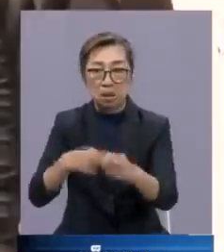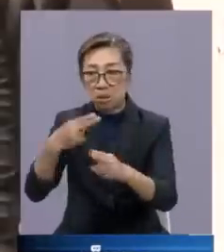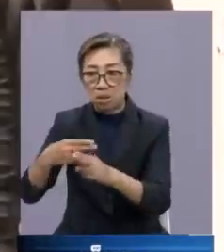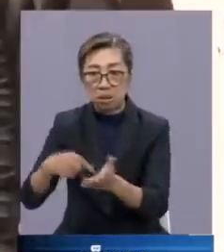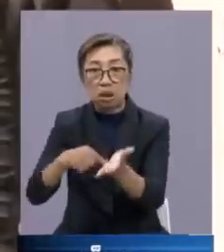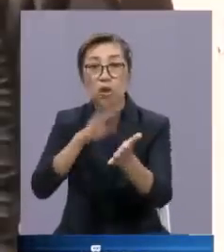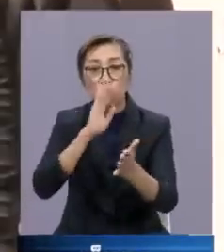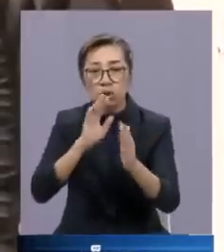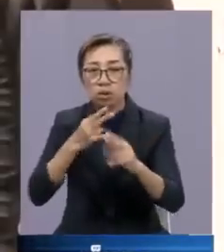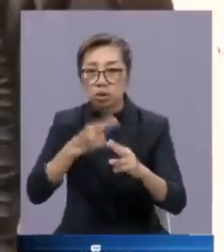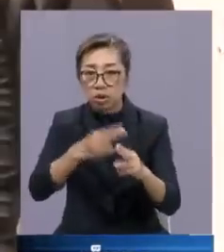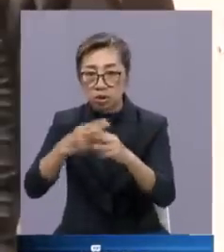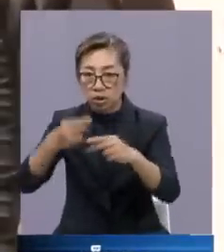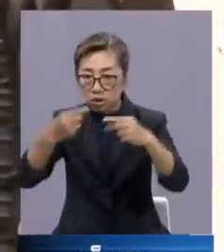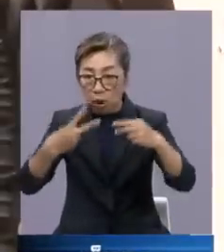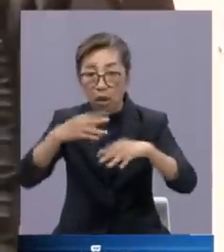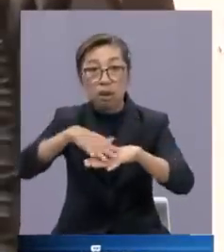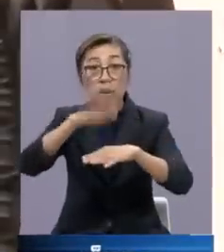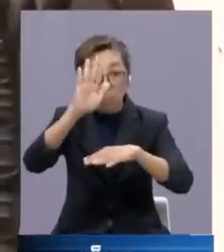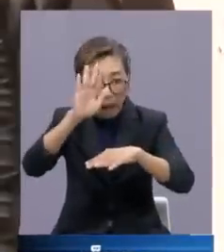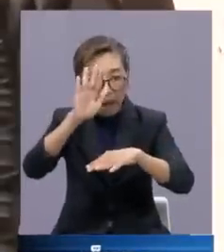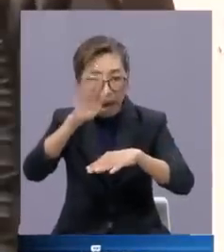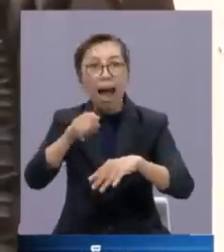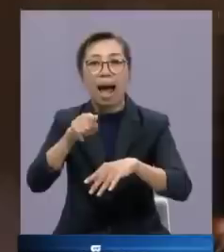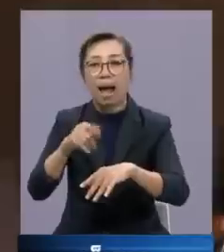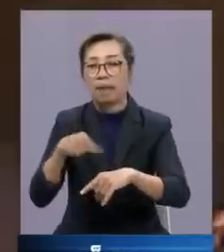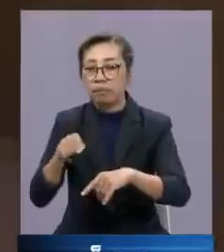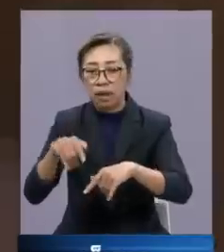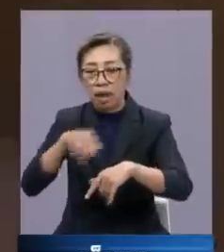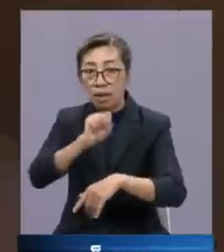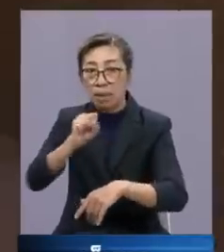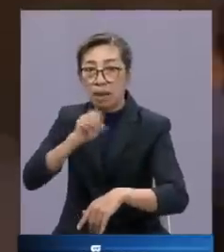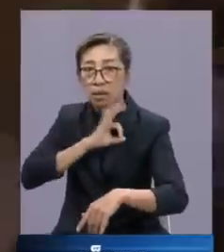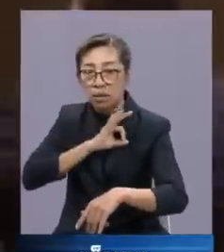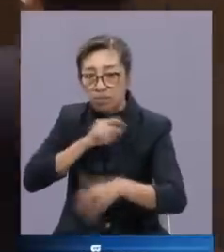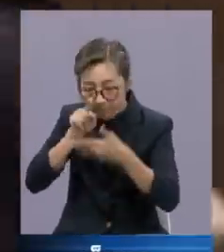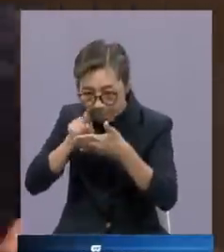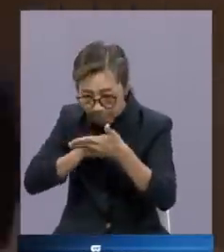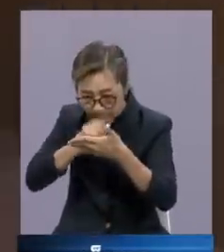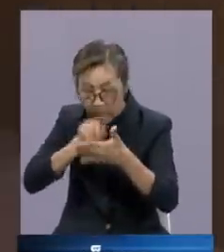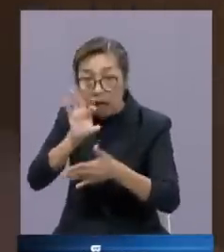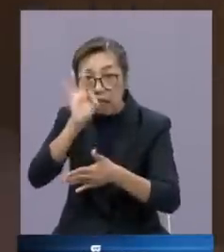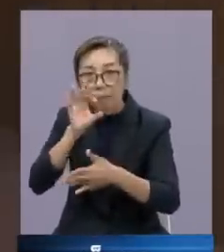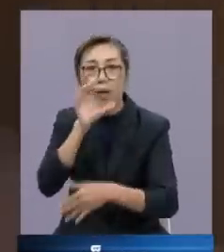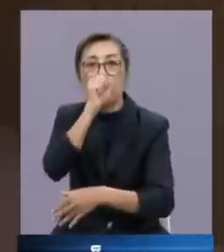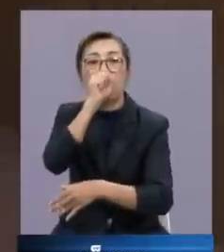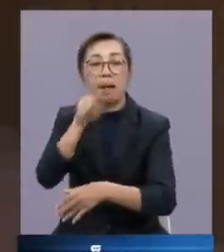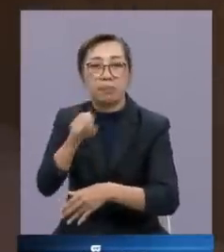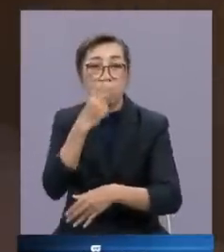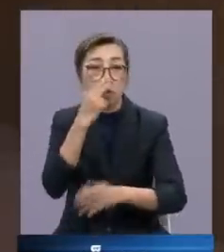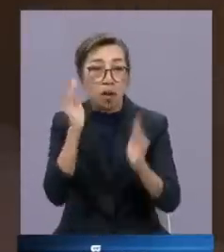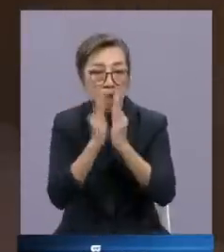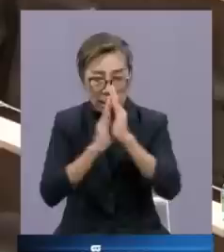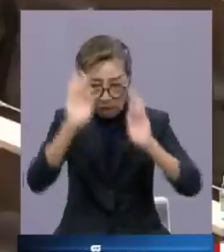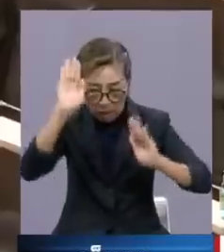ไปนะฮะเสนอชื่อมา2คนนะครับคะแนนโหวตเนี่ยก็ต้องดูว่าถ้าคะแนนโหวตไม่ถึงกึ่งหนึ่งก็สามารถเสน